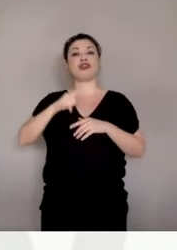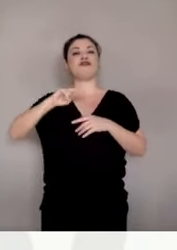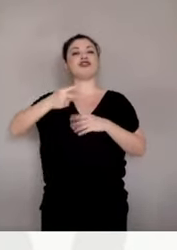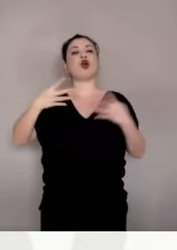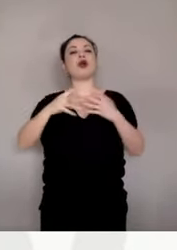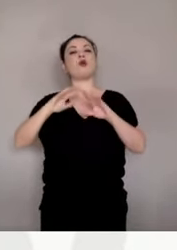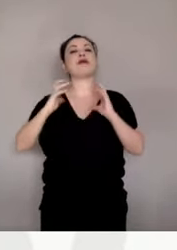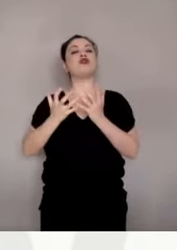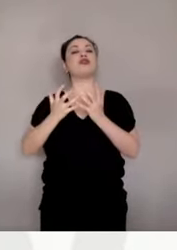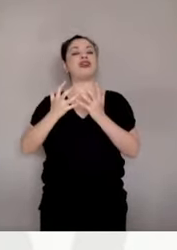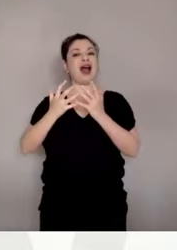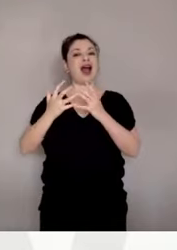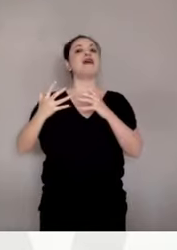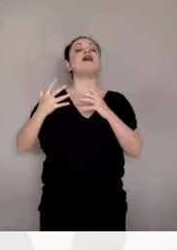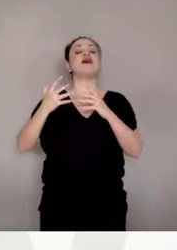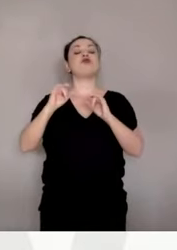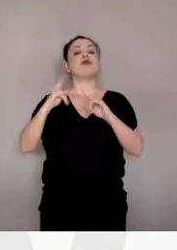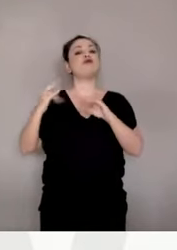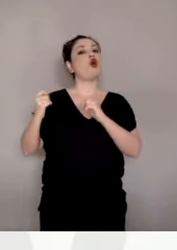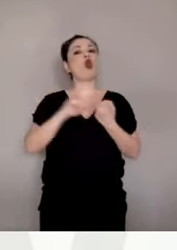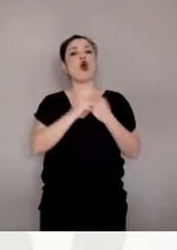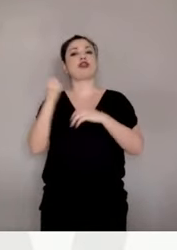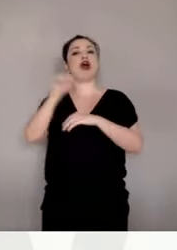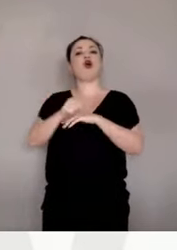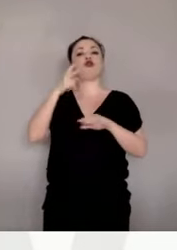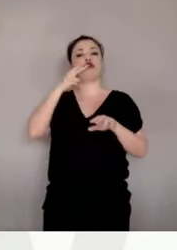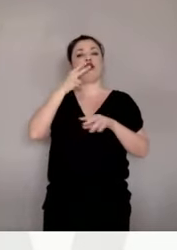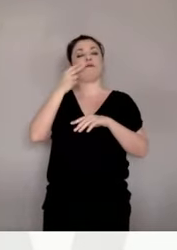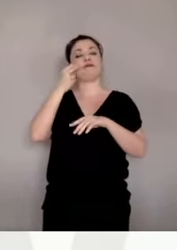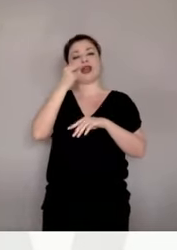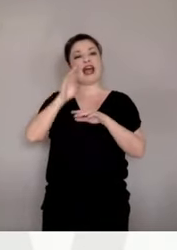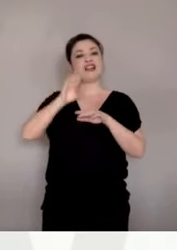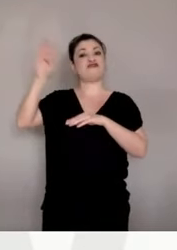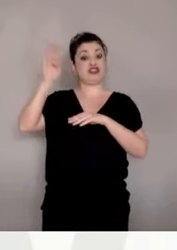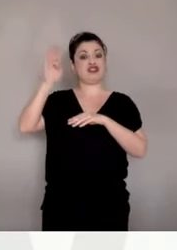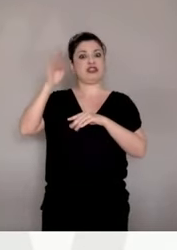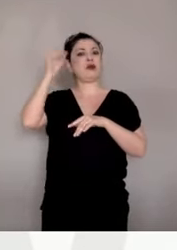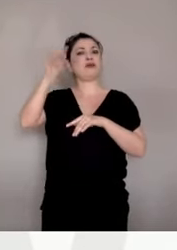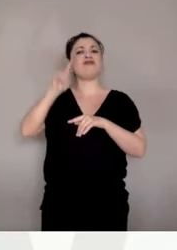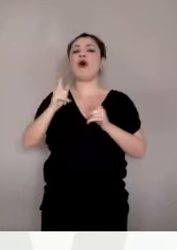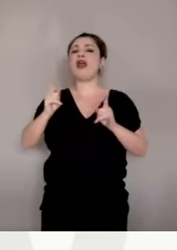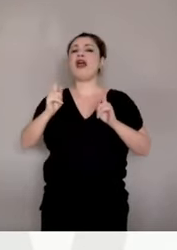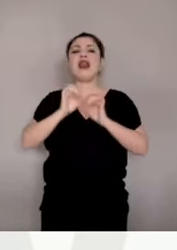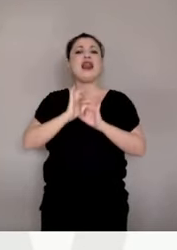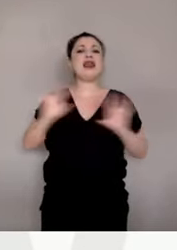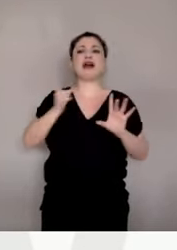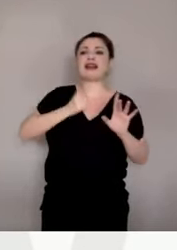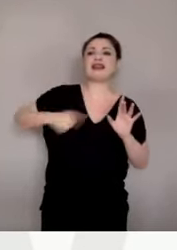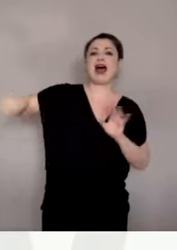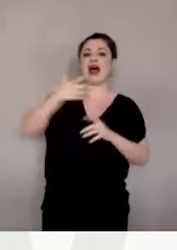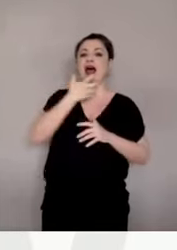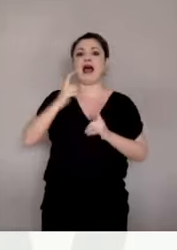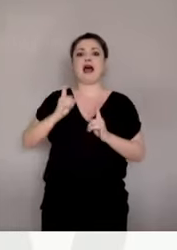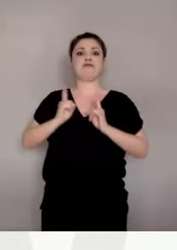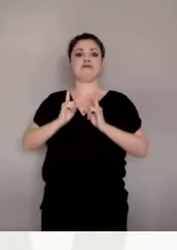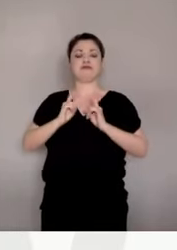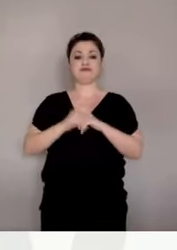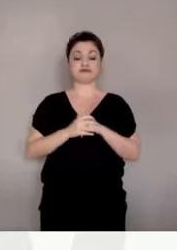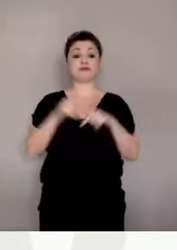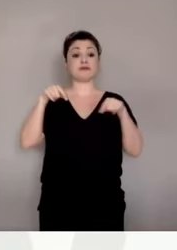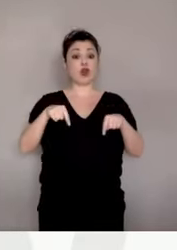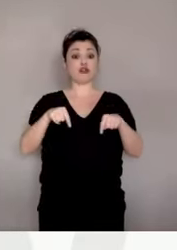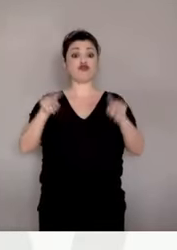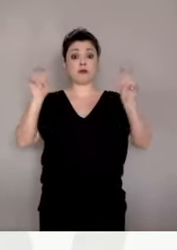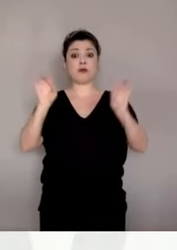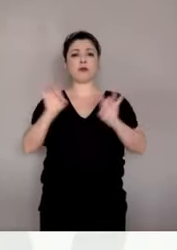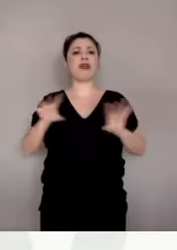Mondiale contro il nazifascismo per la difesa della libertà di tutti noi. E oggi sentiremo parlare di libertà